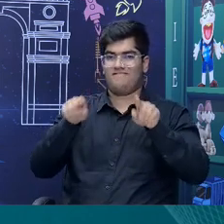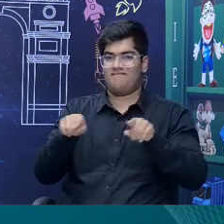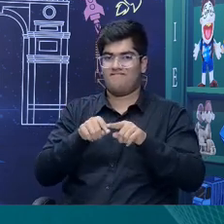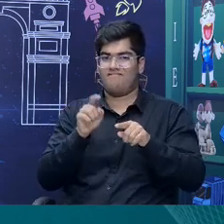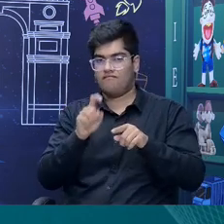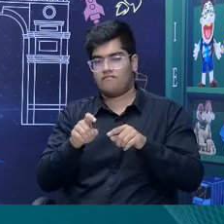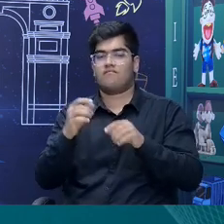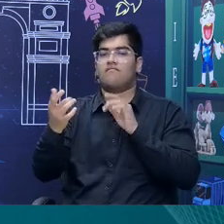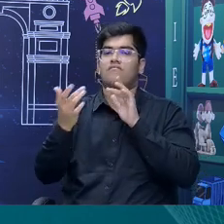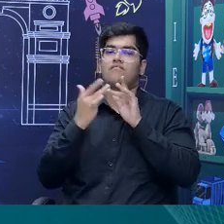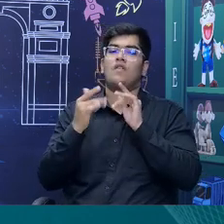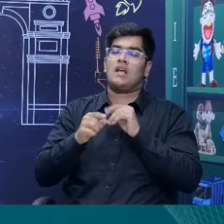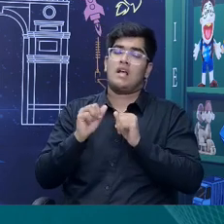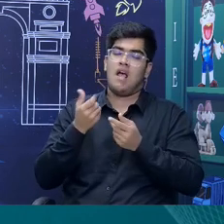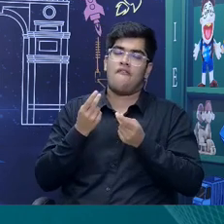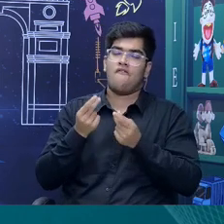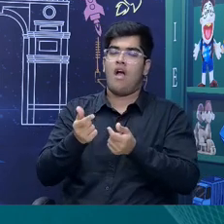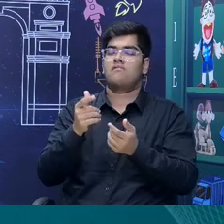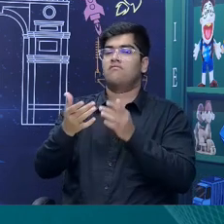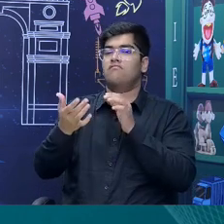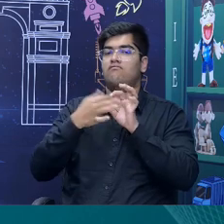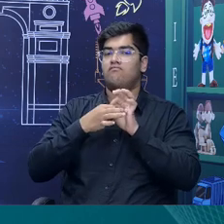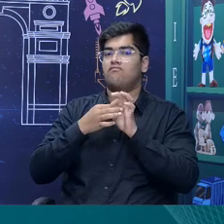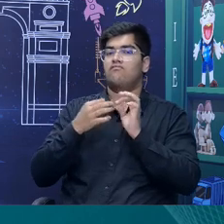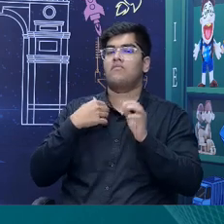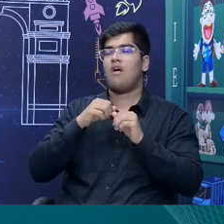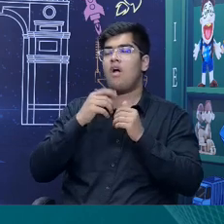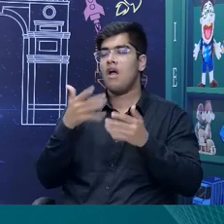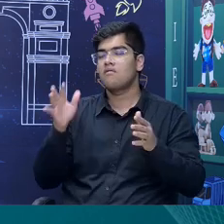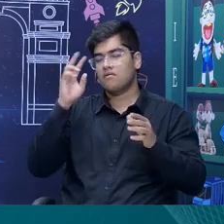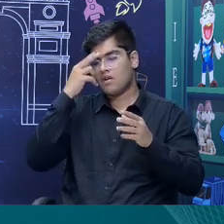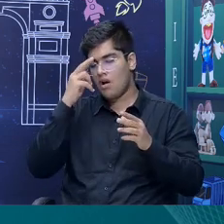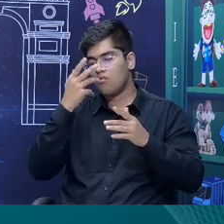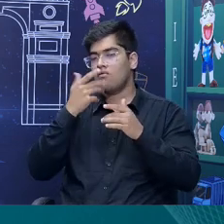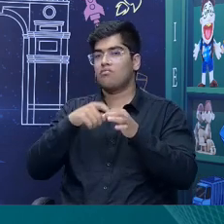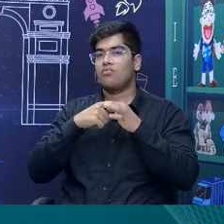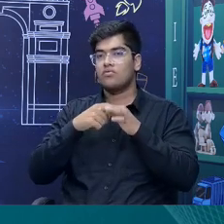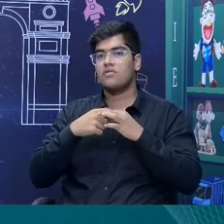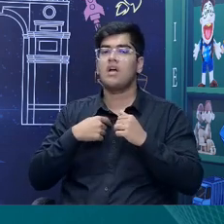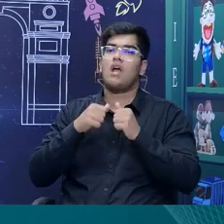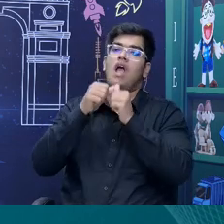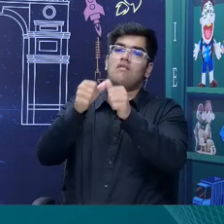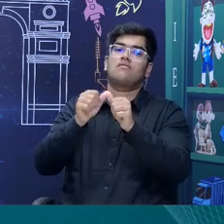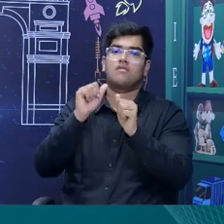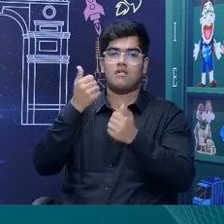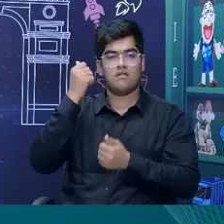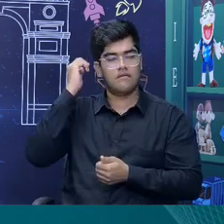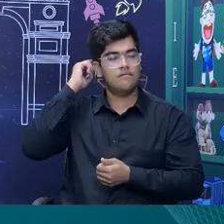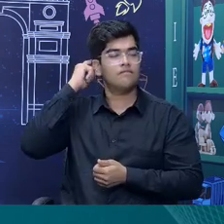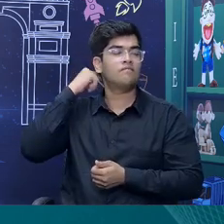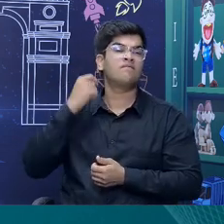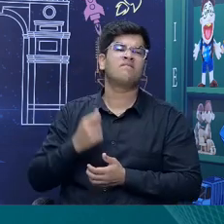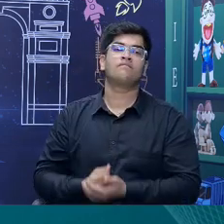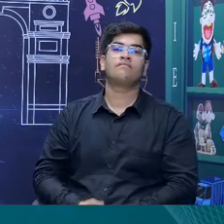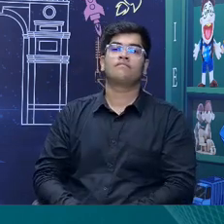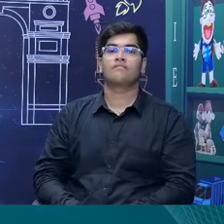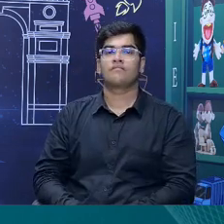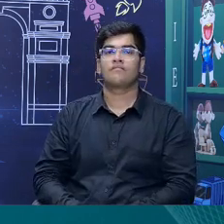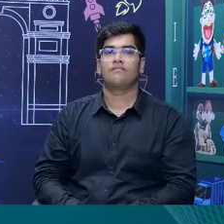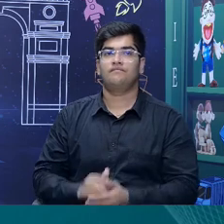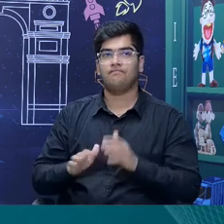माथे में हम से जुड़ने का और हम चाहते हैं की ज्यादा से ज्यादा संख्या में आप अपने प्रश्नों के साथ हमसे हमारे इस लाइव इंटरएक्टिव फोन इन सेशन में जुड़े